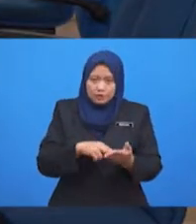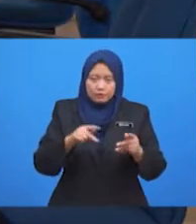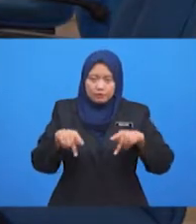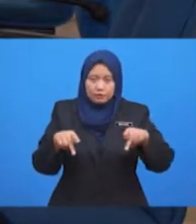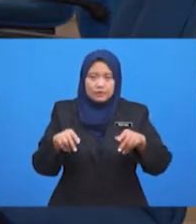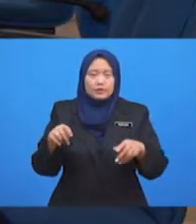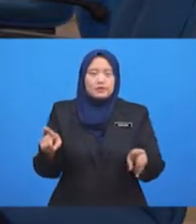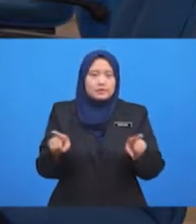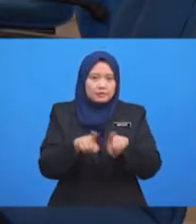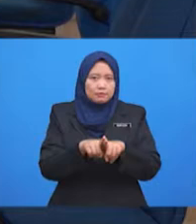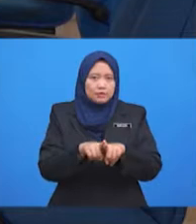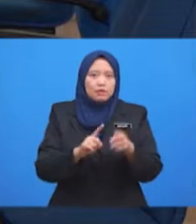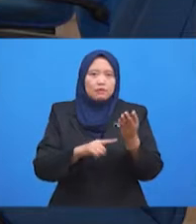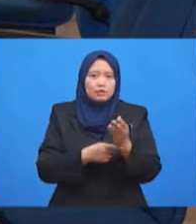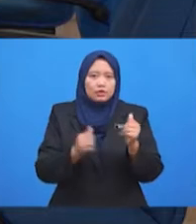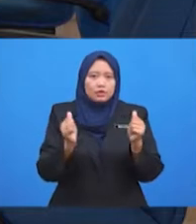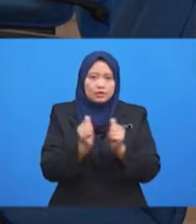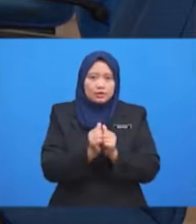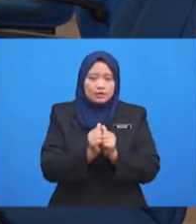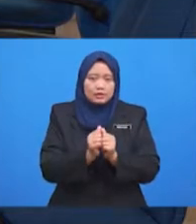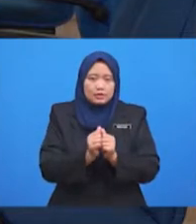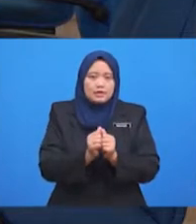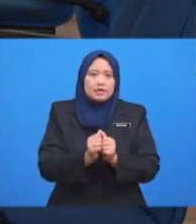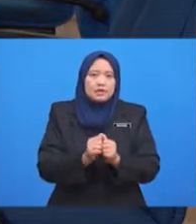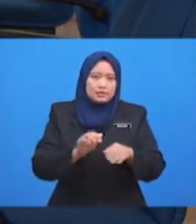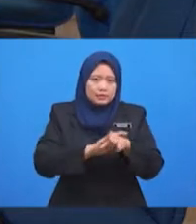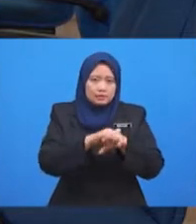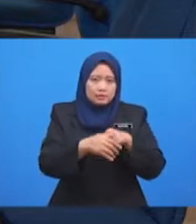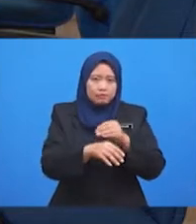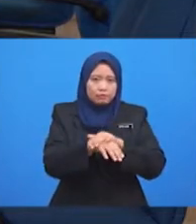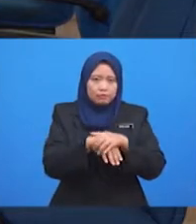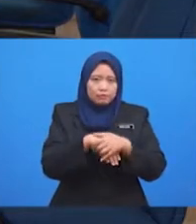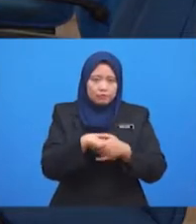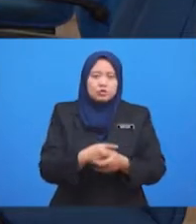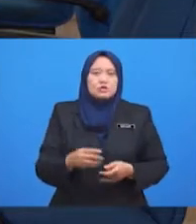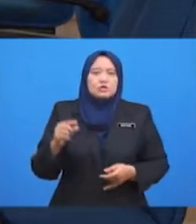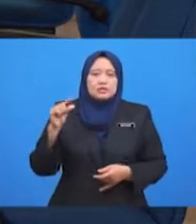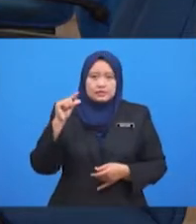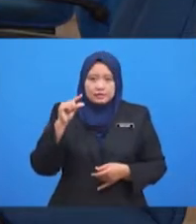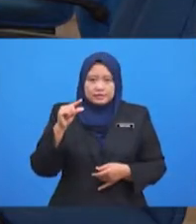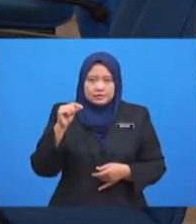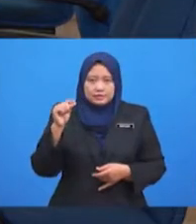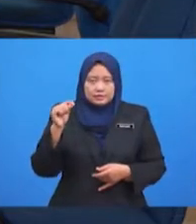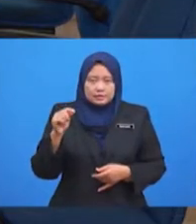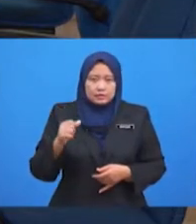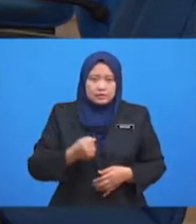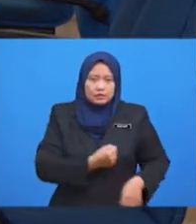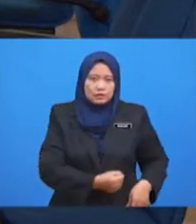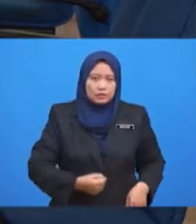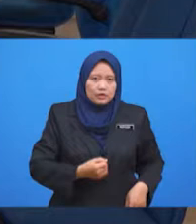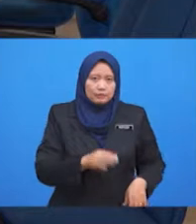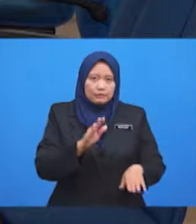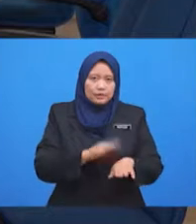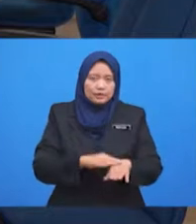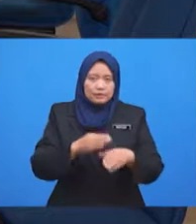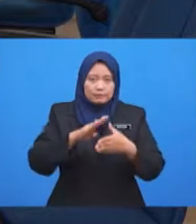sama iaitu bermula dengan menyapu gel ultrasound pada bahagian badan yang ingin dilakukan rawatan